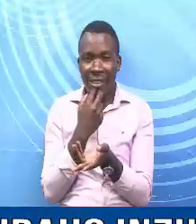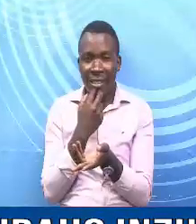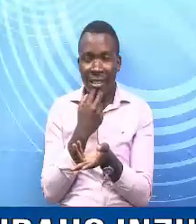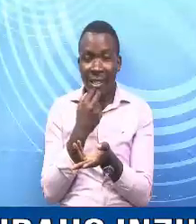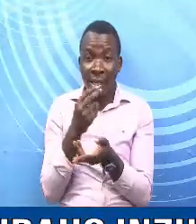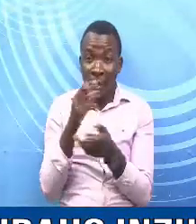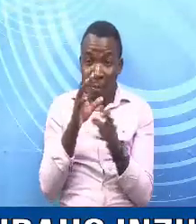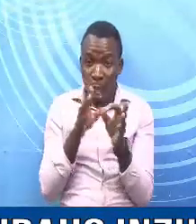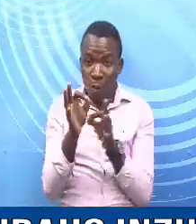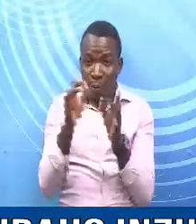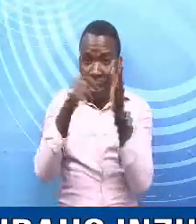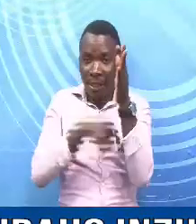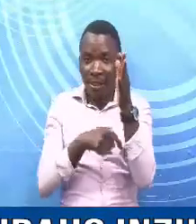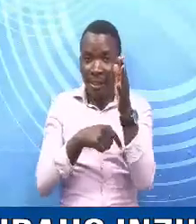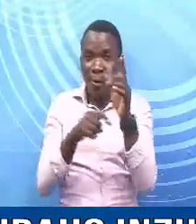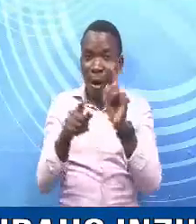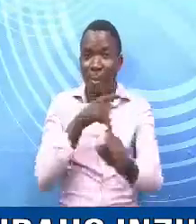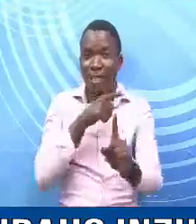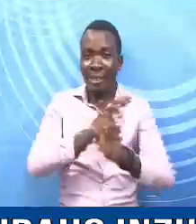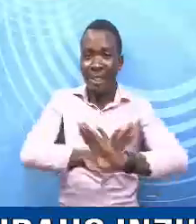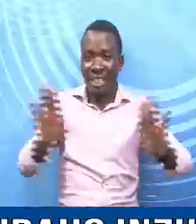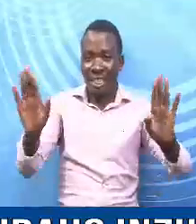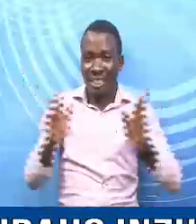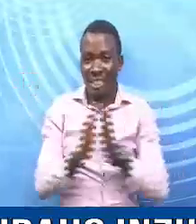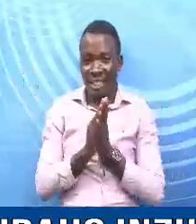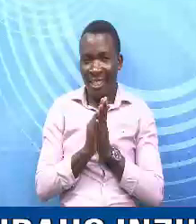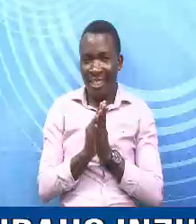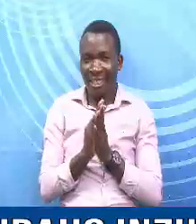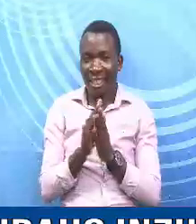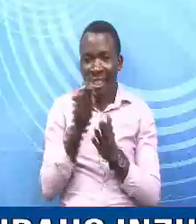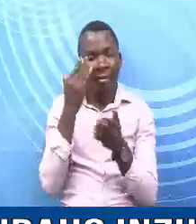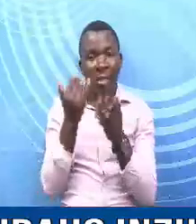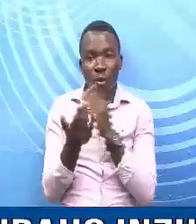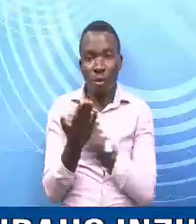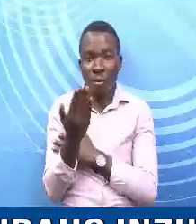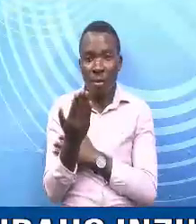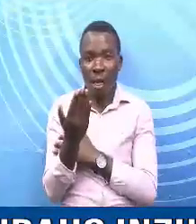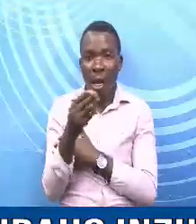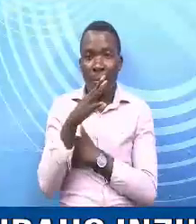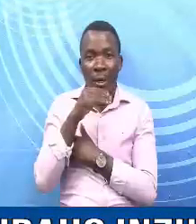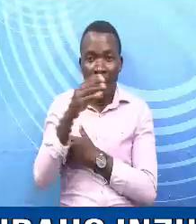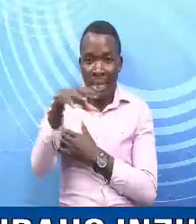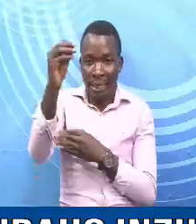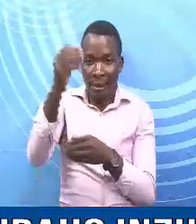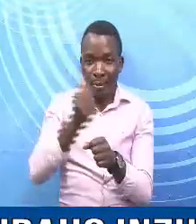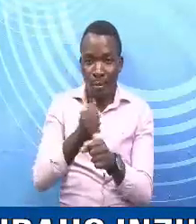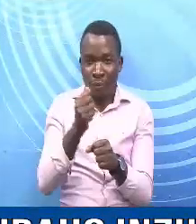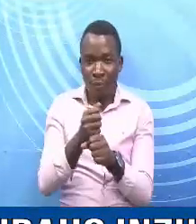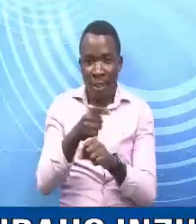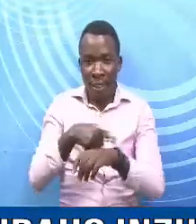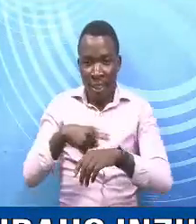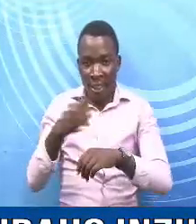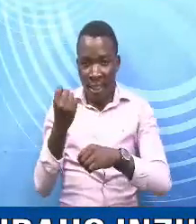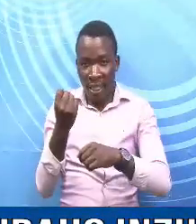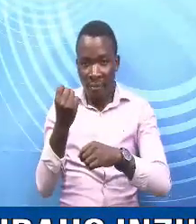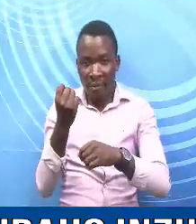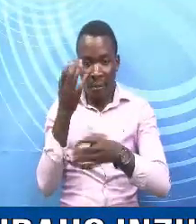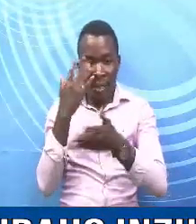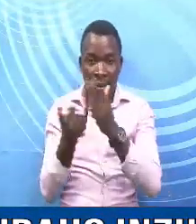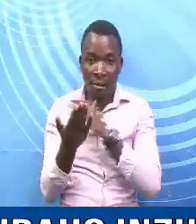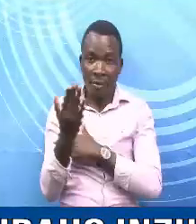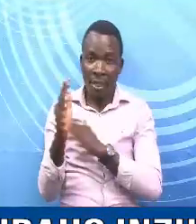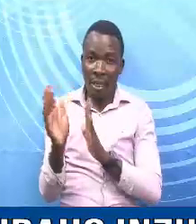bivuge neza oya wamuhitana agenzi mu gitondo kare umugabo ajya ku kazi mu masaha 11 nibwo yari